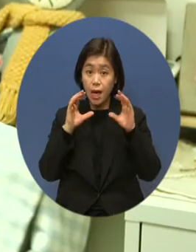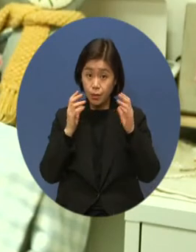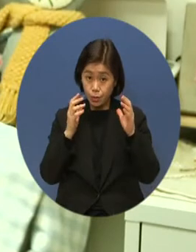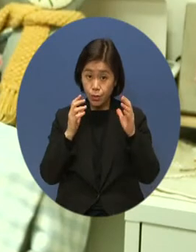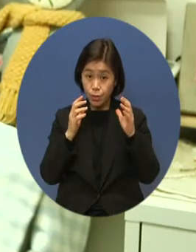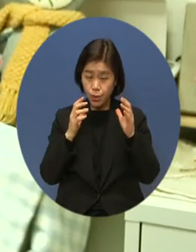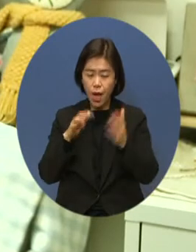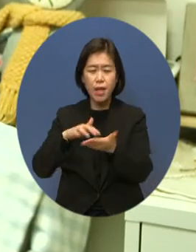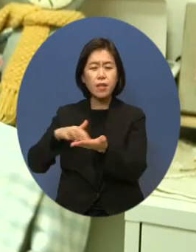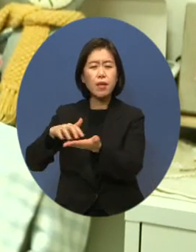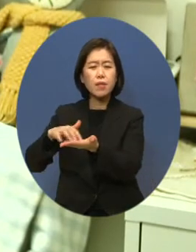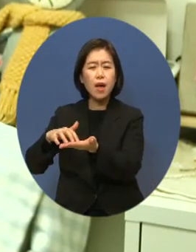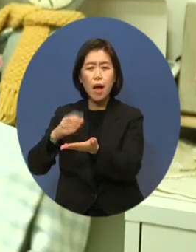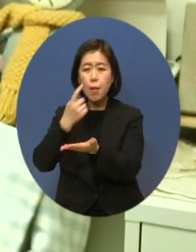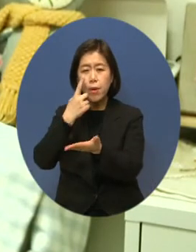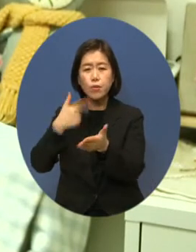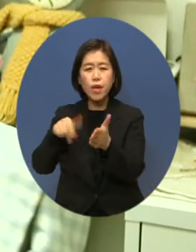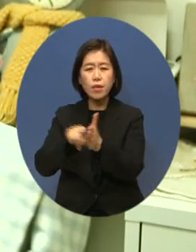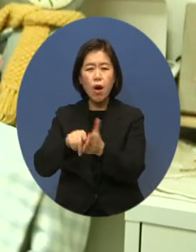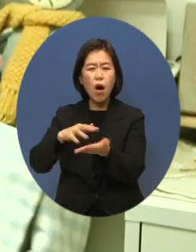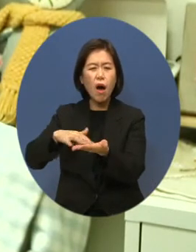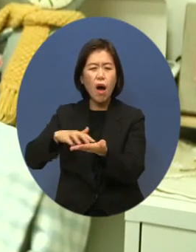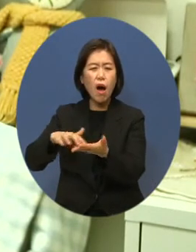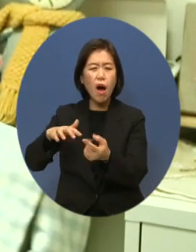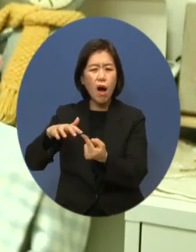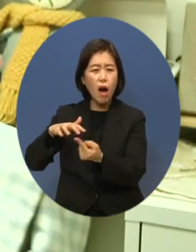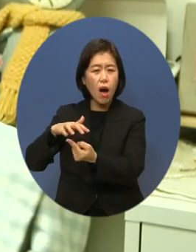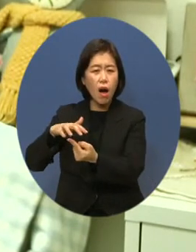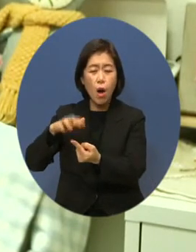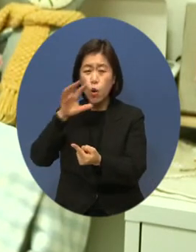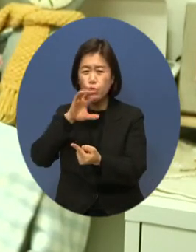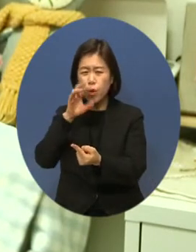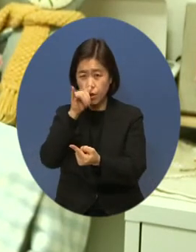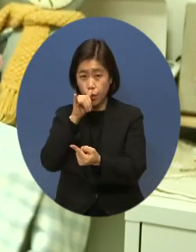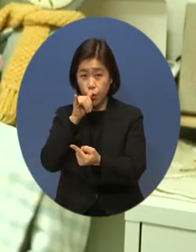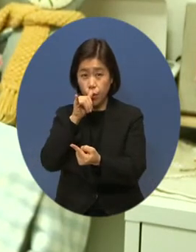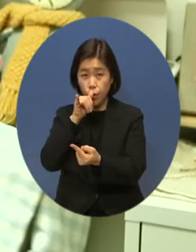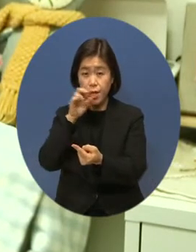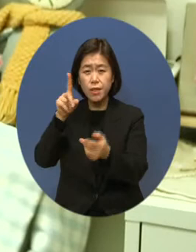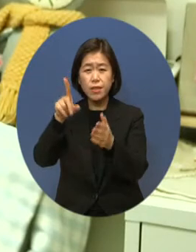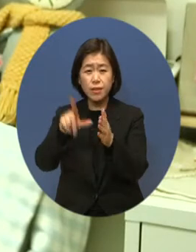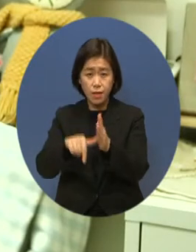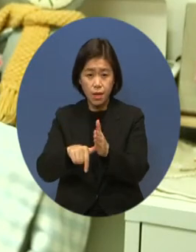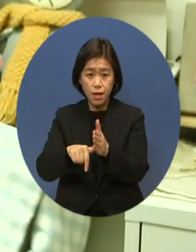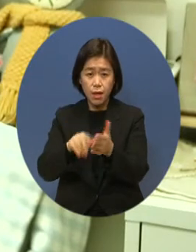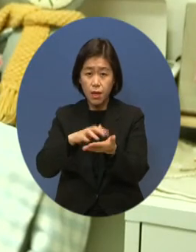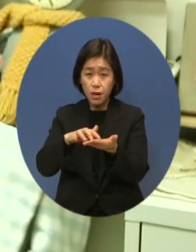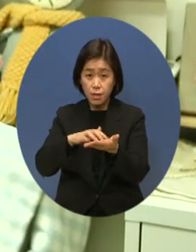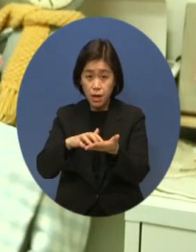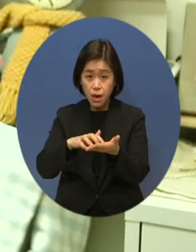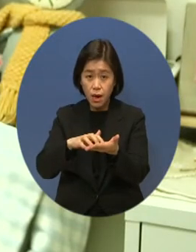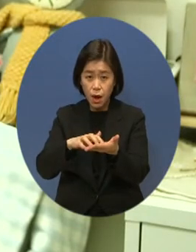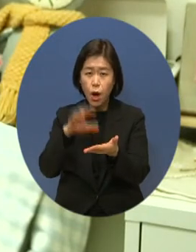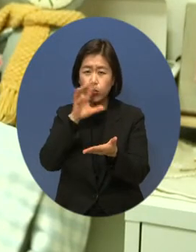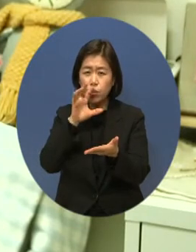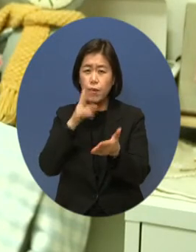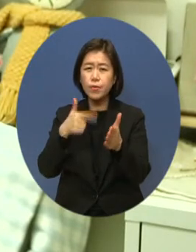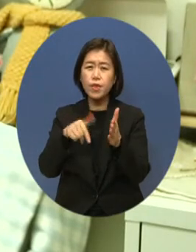배우기 위해서 촉지 훈련을 해야 되는데요. 그때 필요한 점자 촉각 훈련을